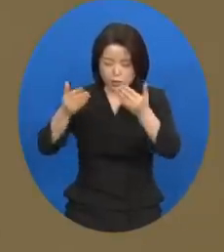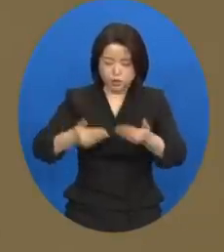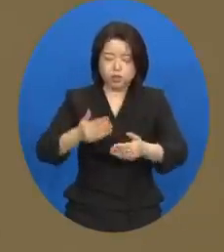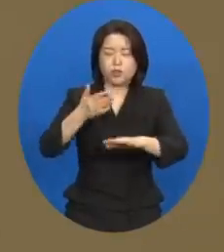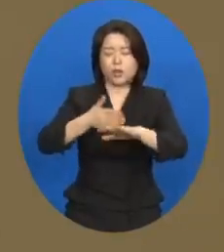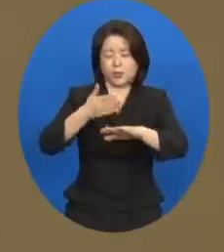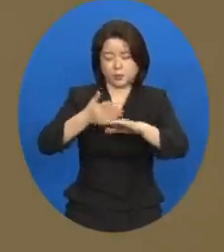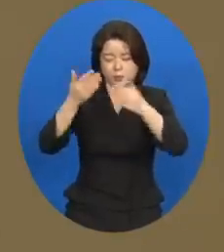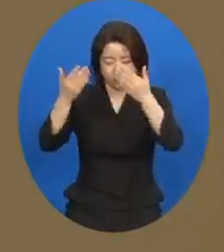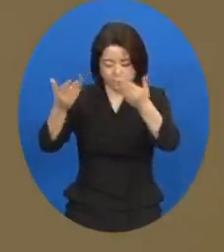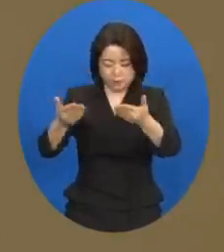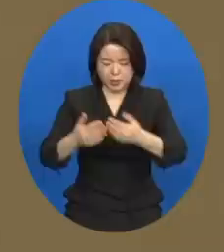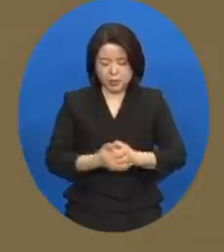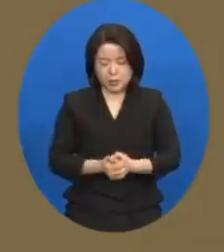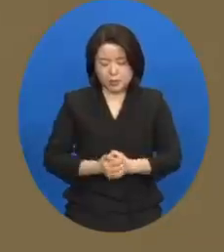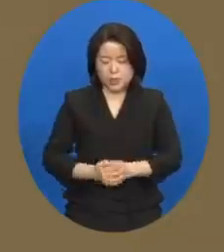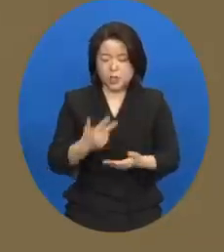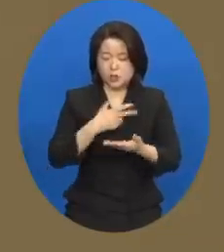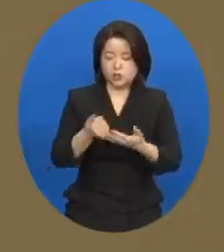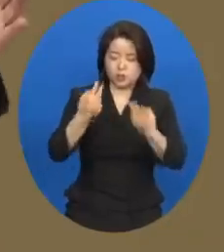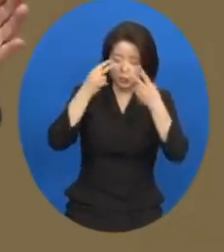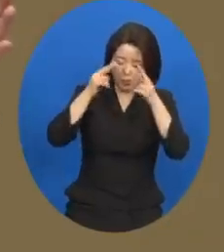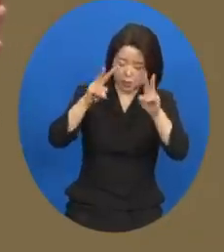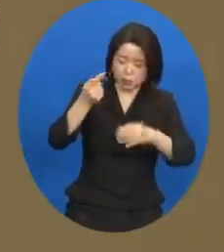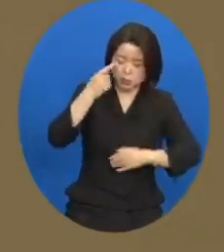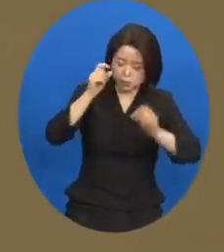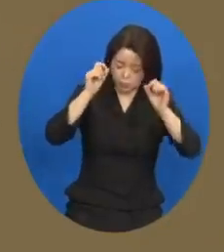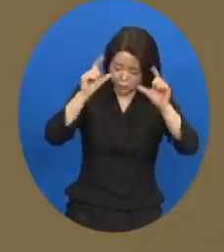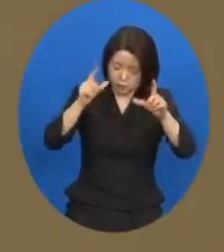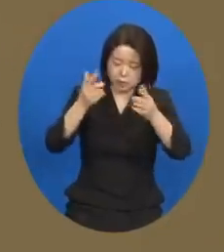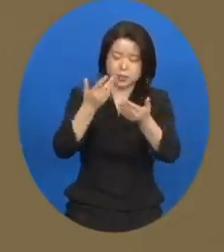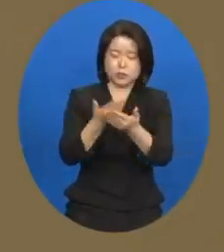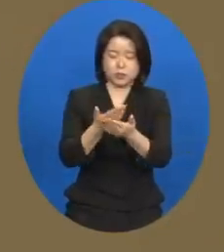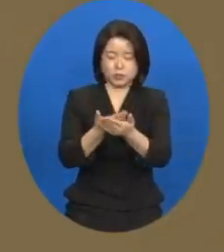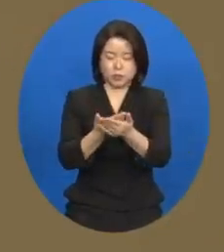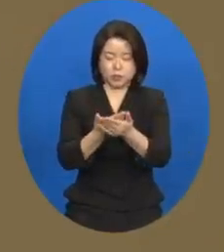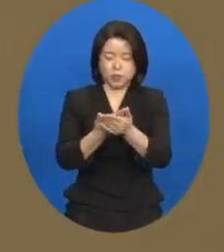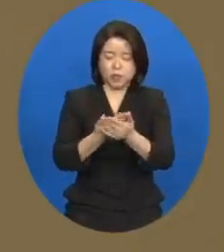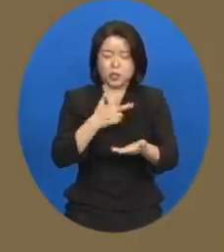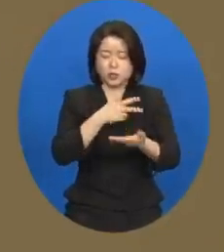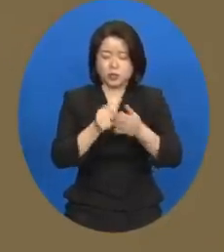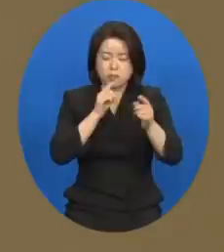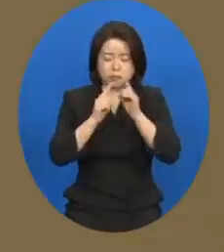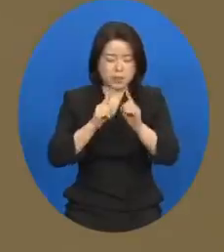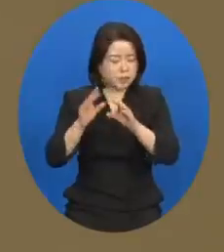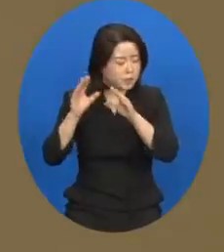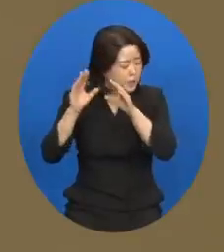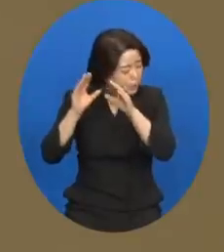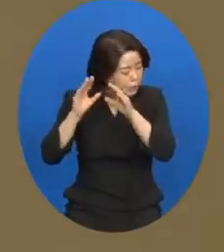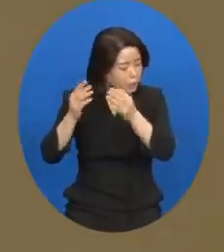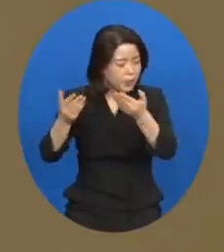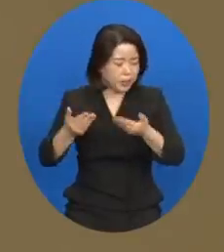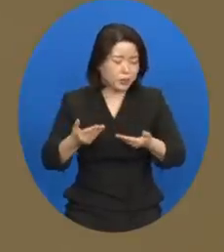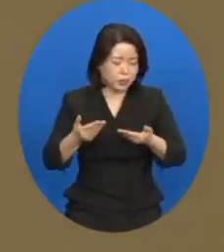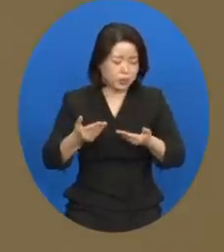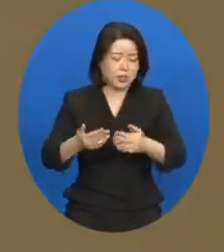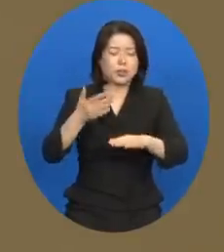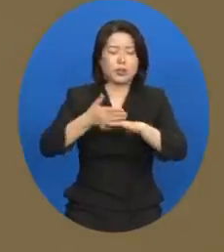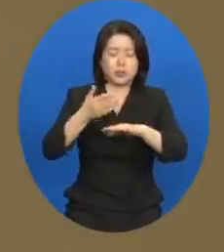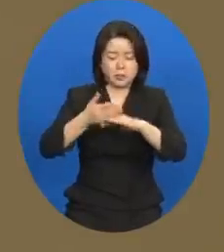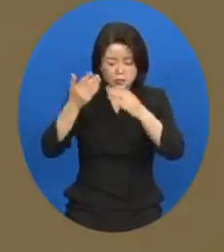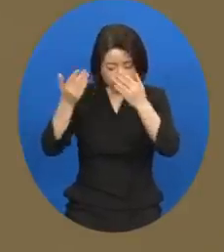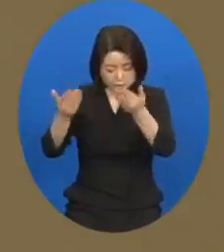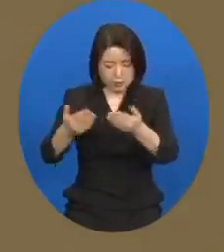감사합니다. 주님을 바라보는 눈을 뜨게 하시고 주님의 말씀에 귀를 기울이게 하시니